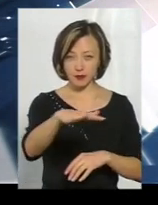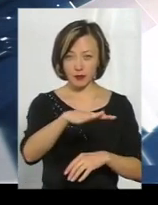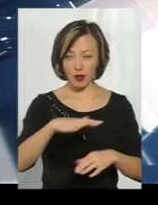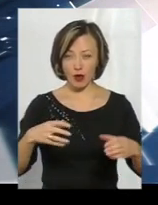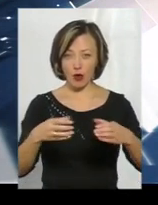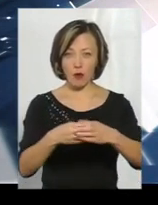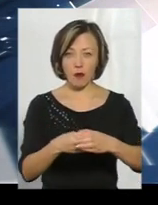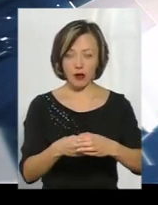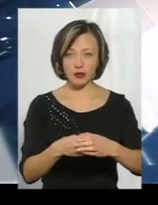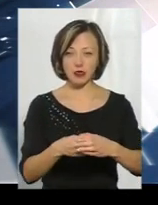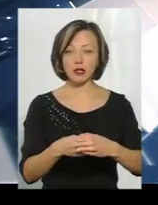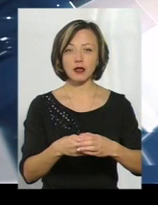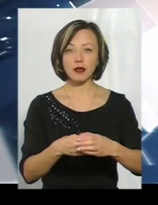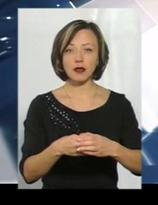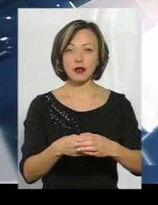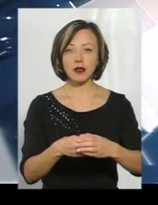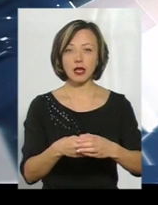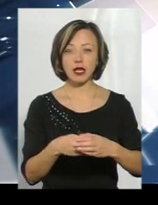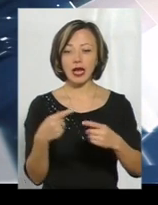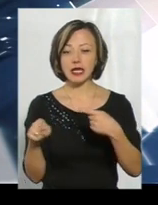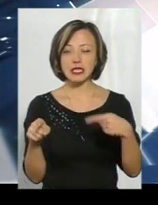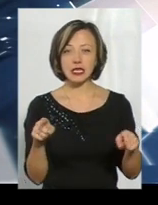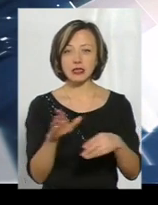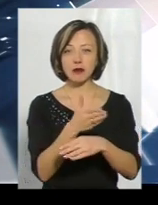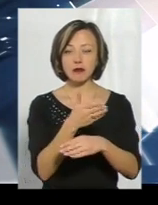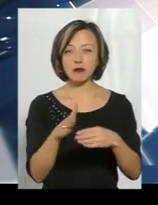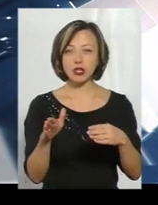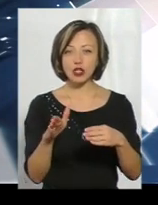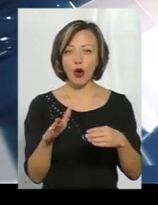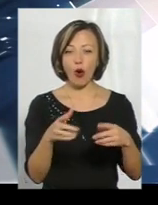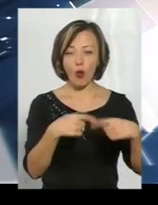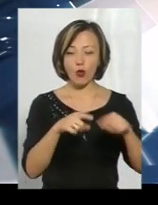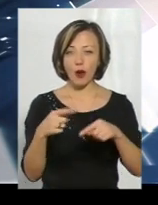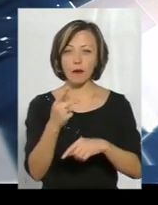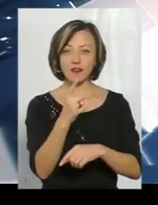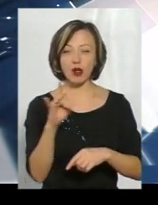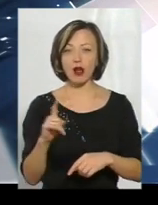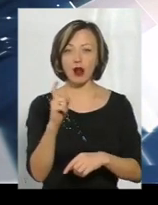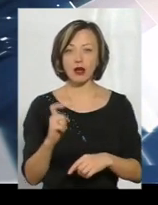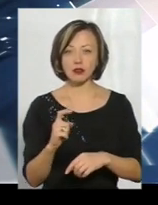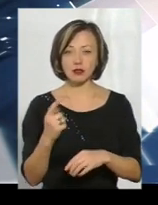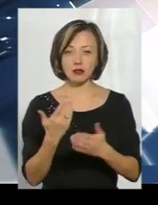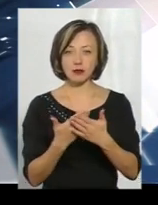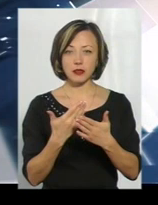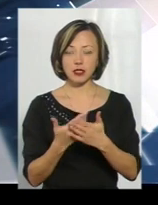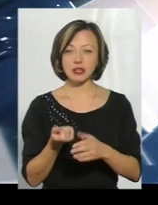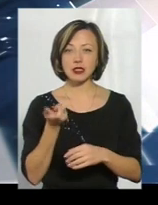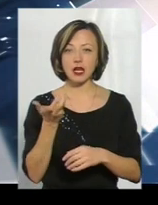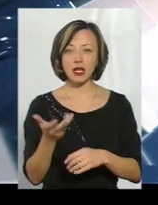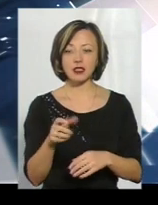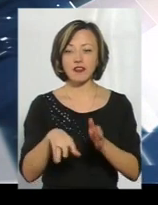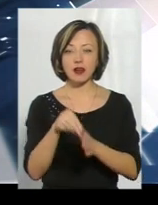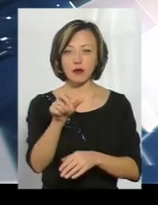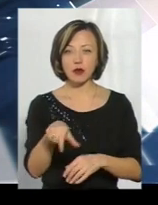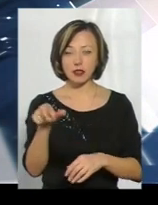громаді різниця між округами приблизно в півтора рази, тобто один із другого округу відрізняється за кількості